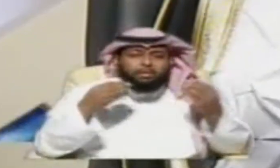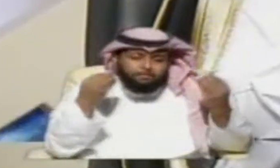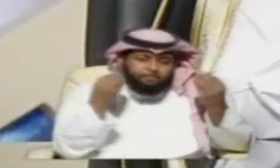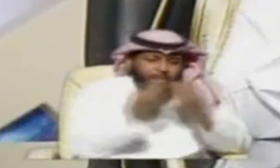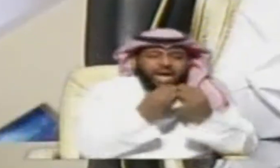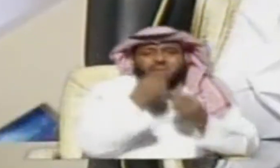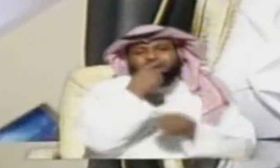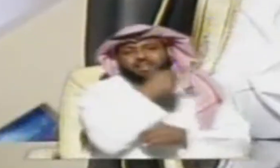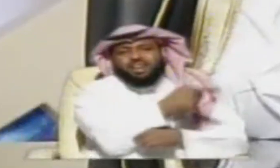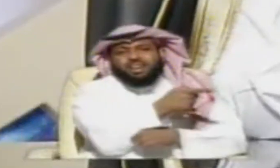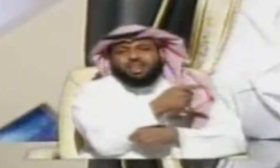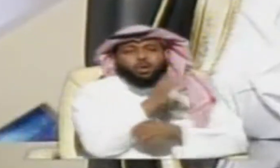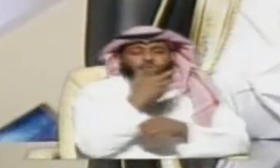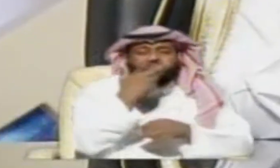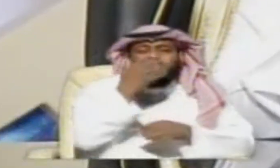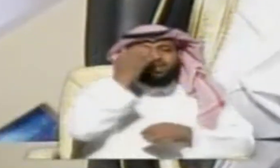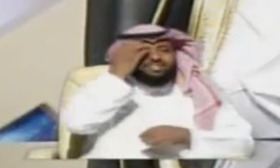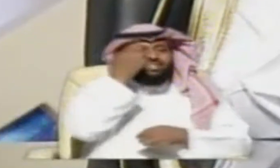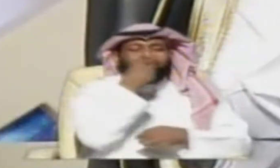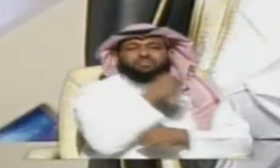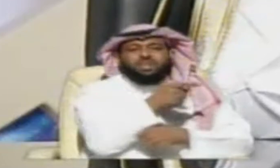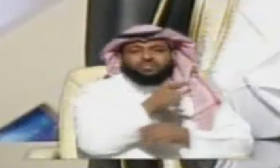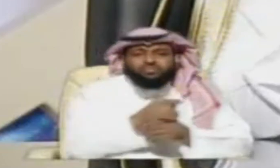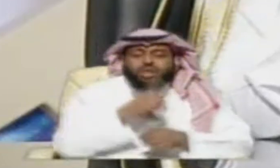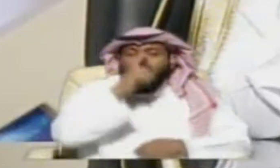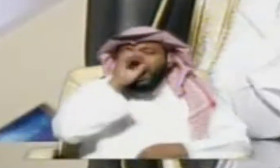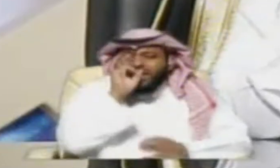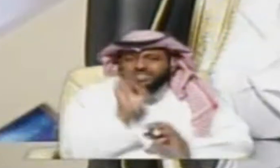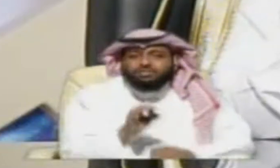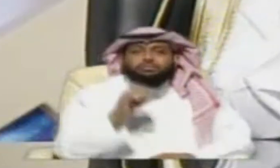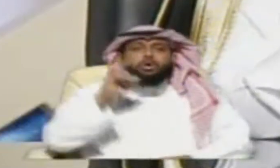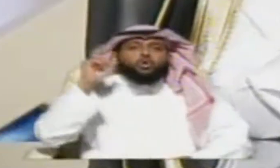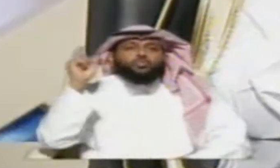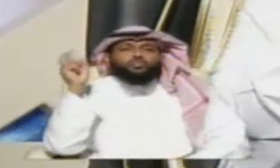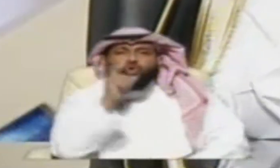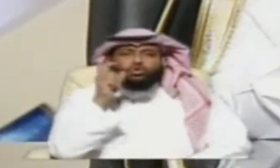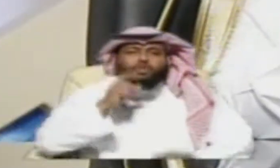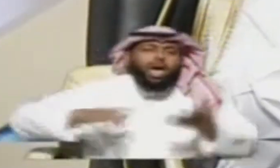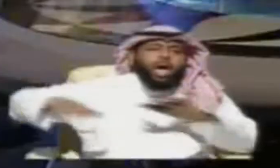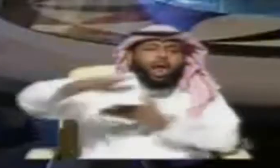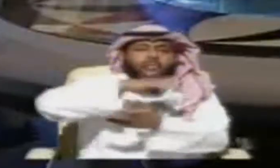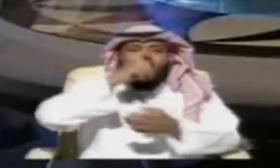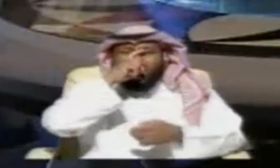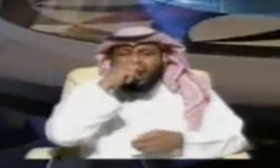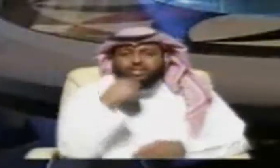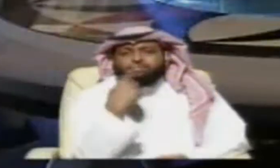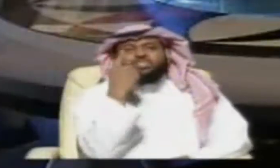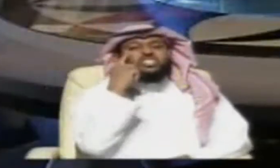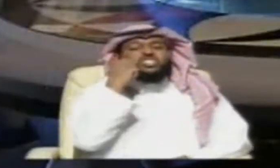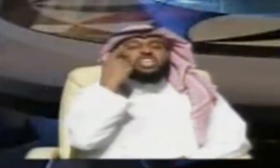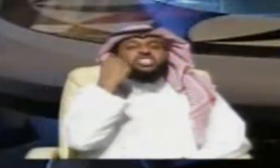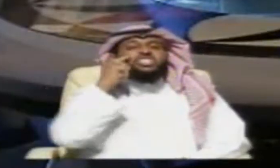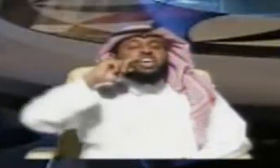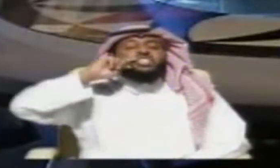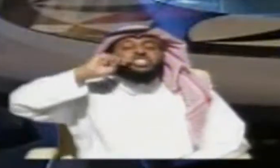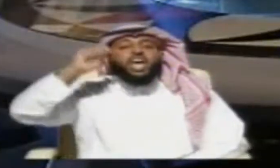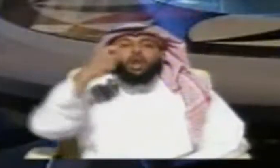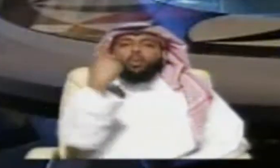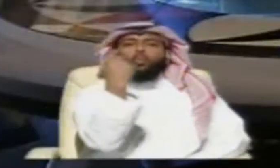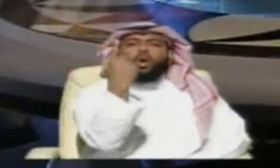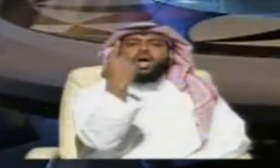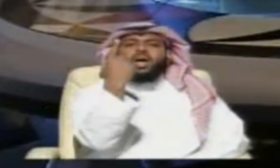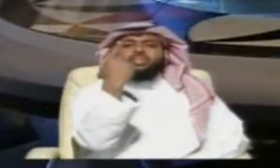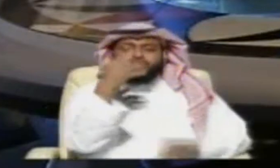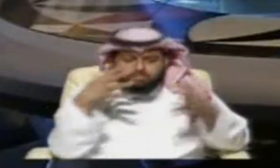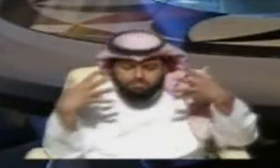تحتم على أمة الإسلام أن تقف موقف الجسد الواحد، موقف الأمة الواحدة، أن